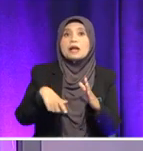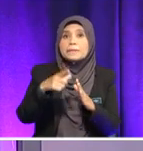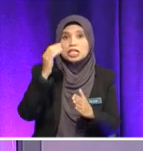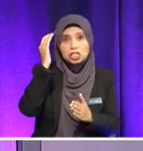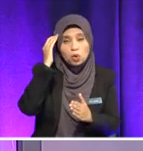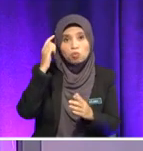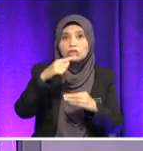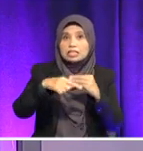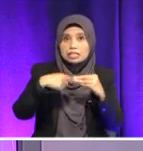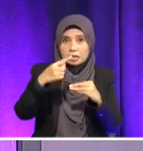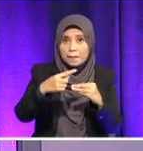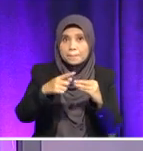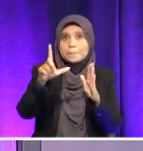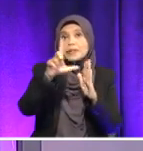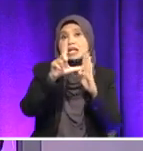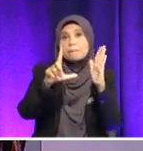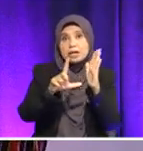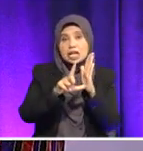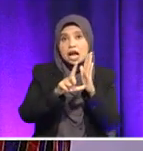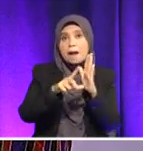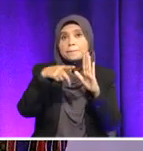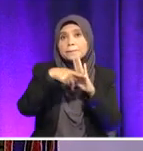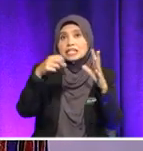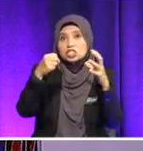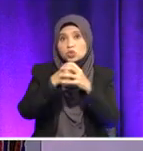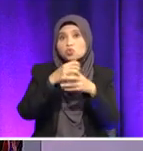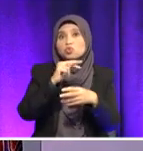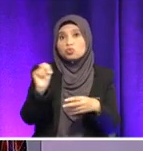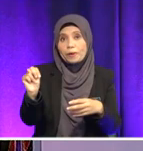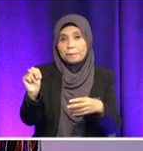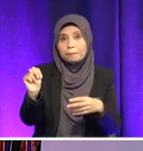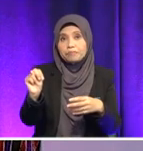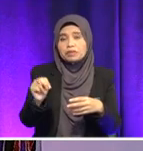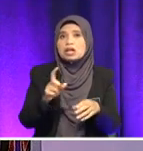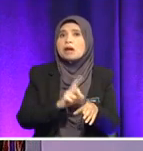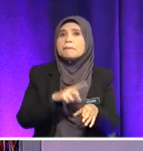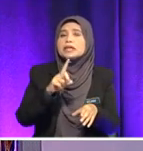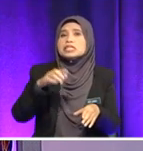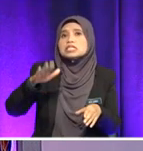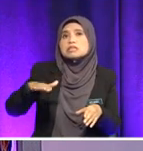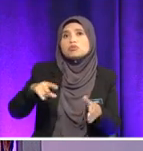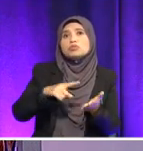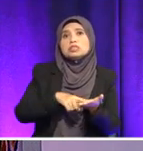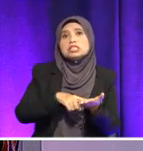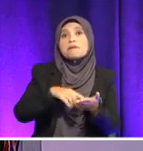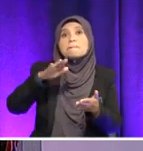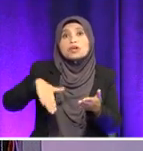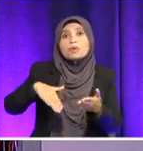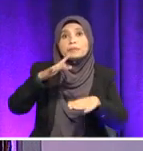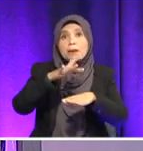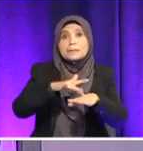tentang pelembaban persekutuan 1957 yang mana ketika ini dia belum lagi Dipanggil Puskes Indonesia